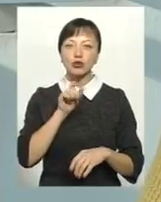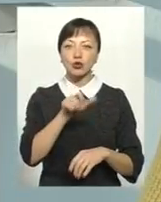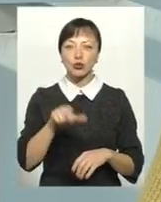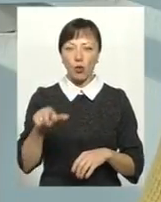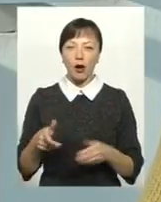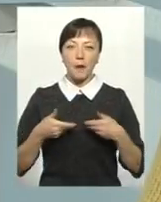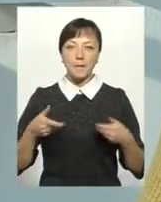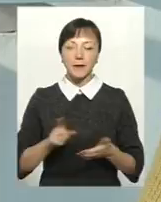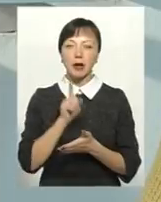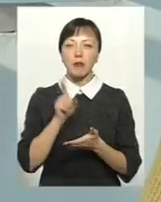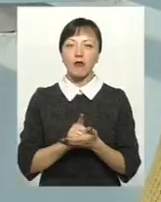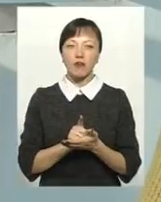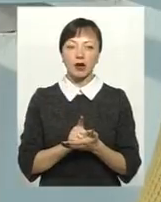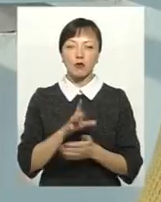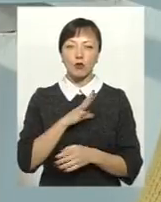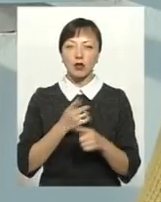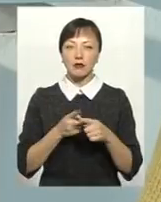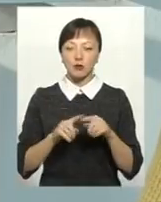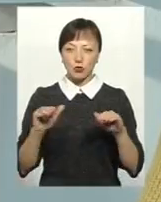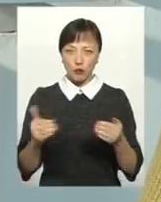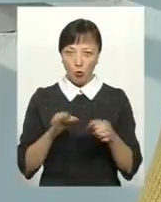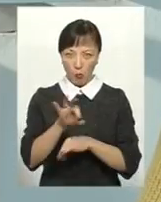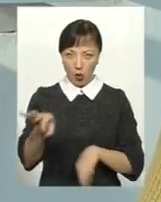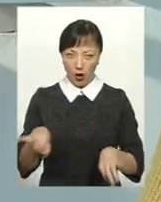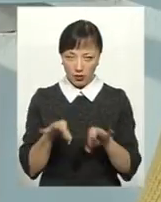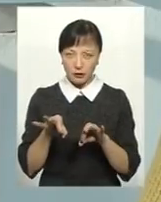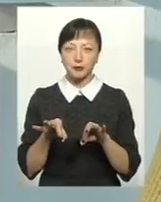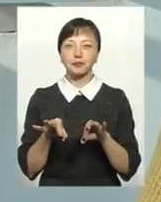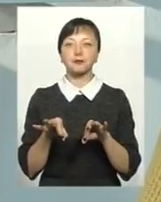Ми повинні були в рамках цього проєкту